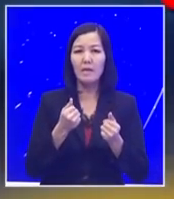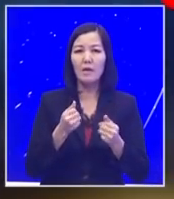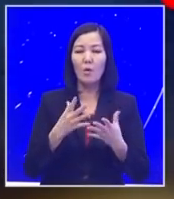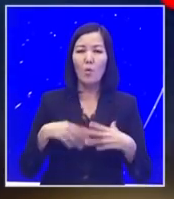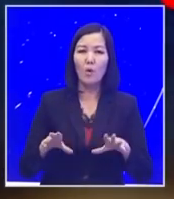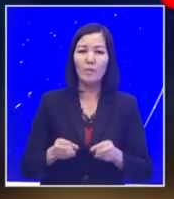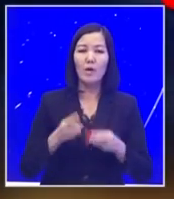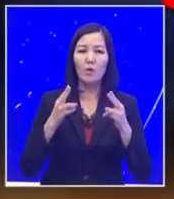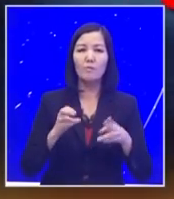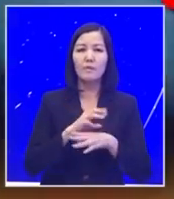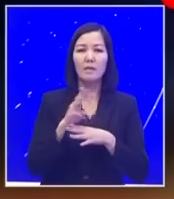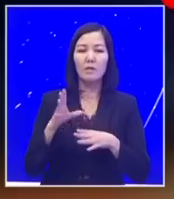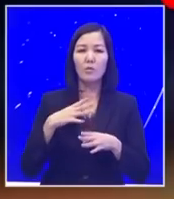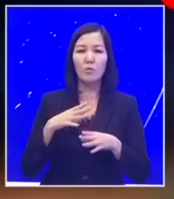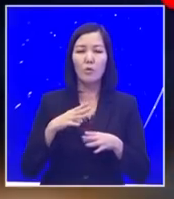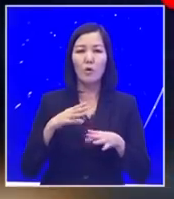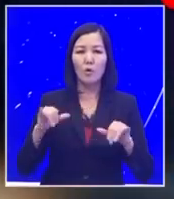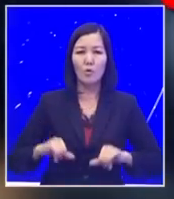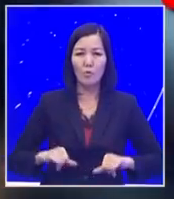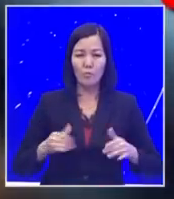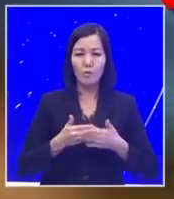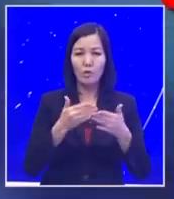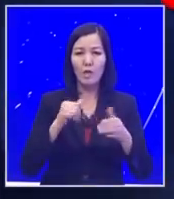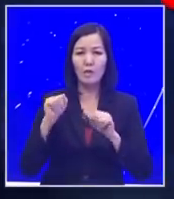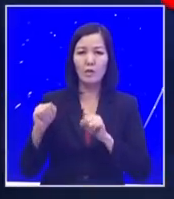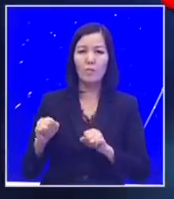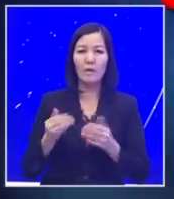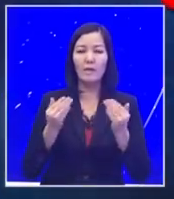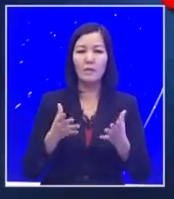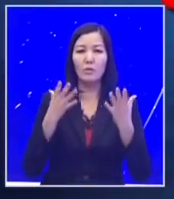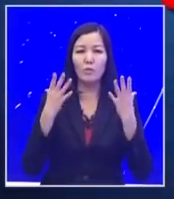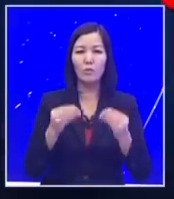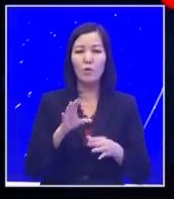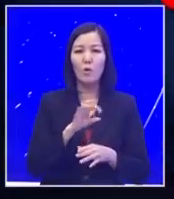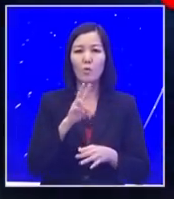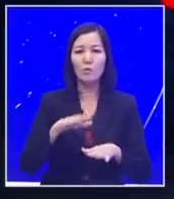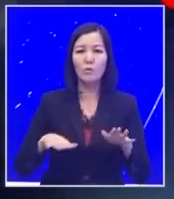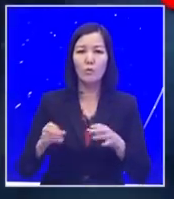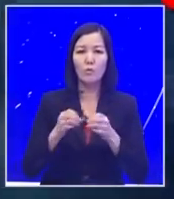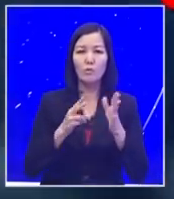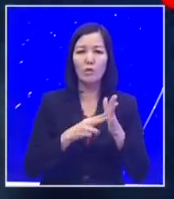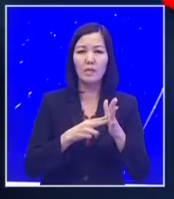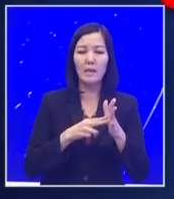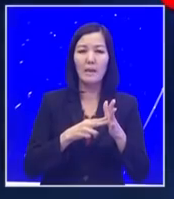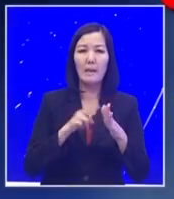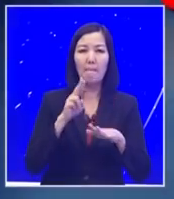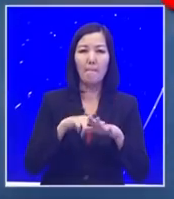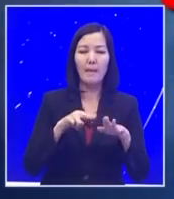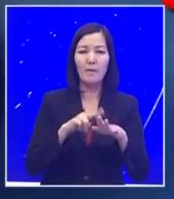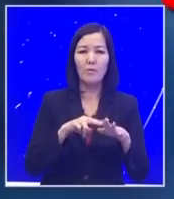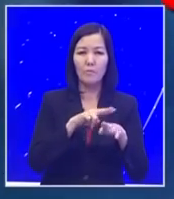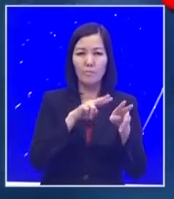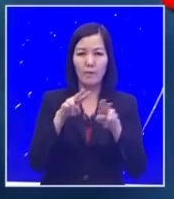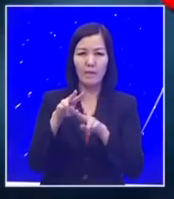кетсек, қоғамдық қауіпсіздікті қамтамасыз ету, құқық бұзушылықтың алдын алу мақсатында қазіргі таңда оңтүстік өңірлерде 17 блок бекет